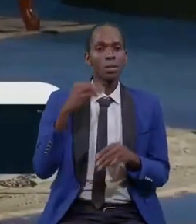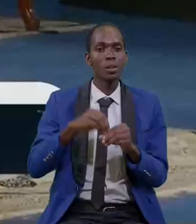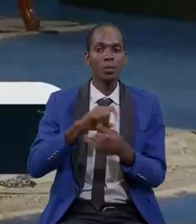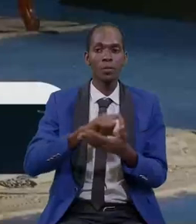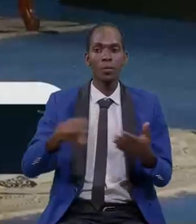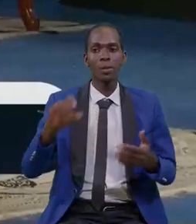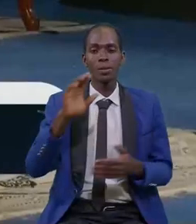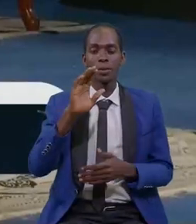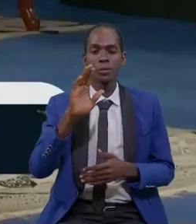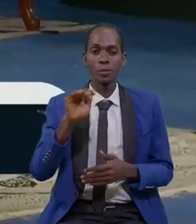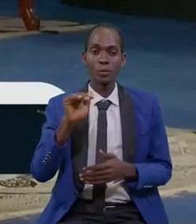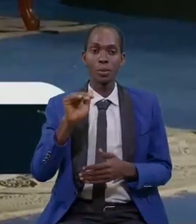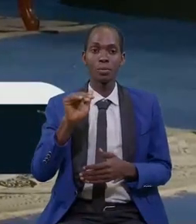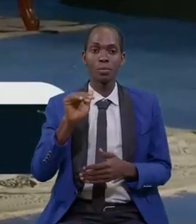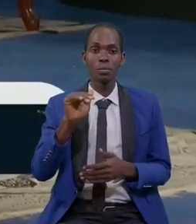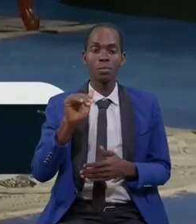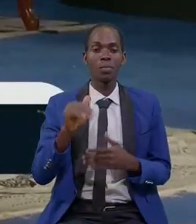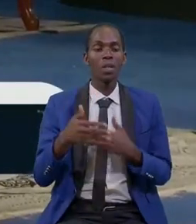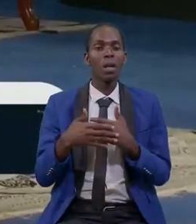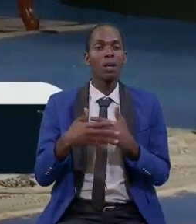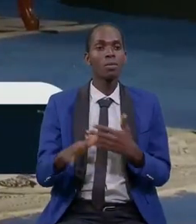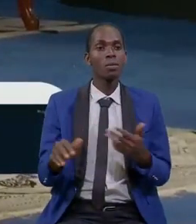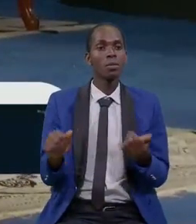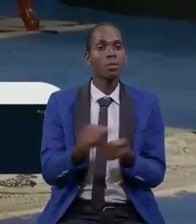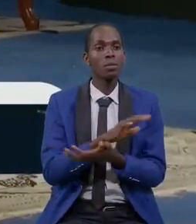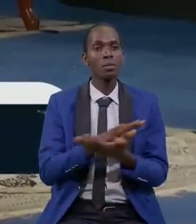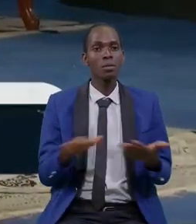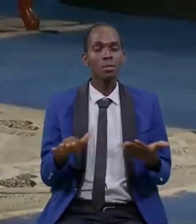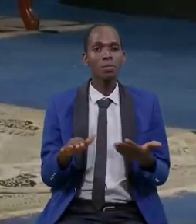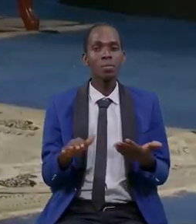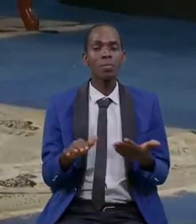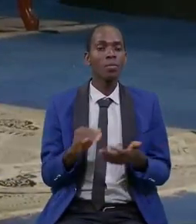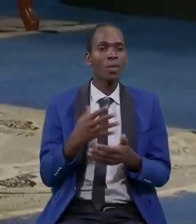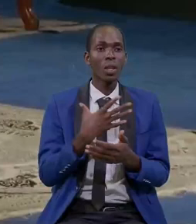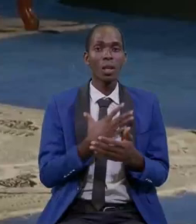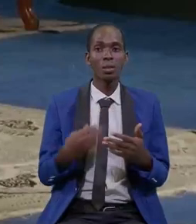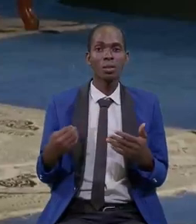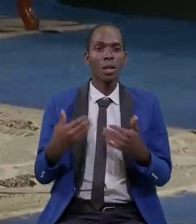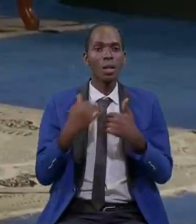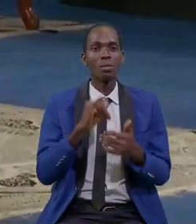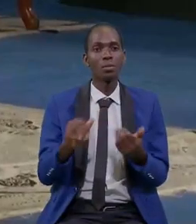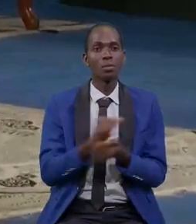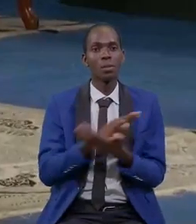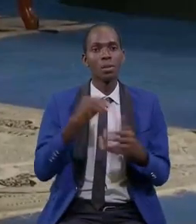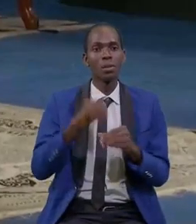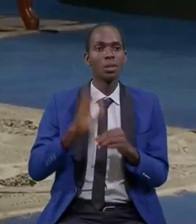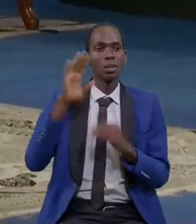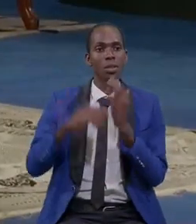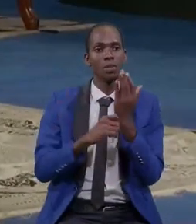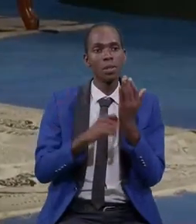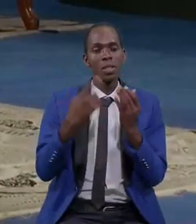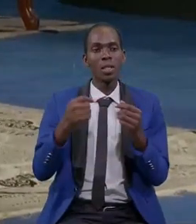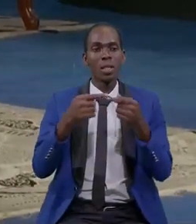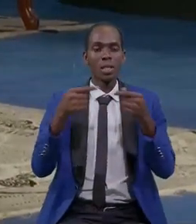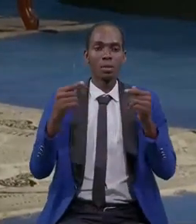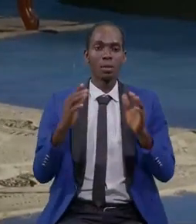dit, ayant anéanti, il a fini avec ça, par sa chair, la loi